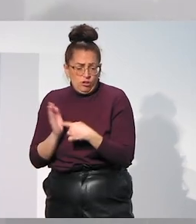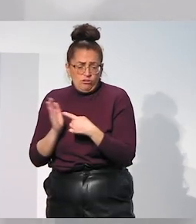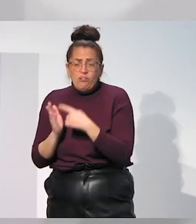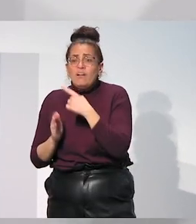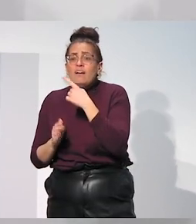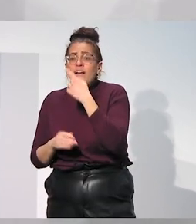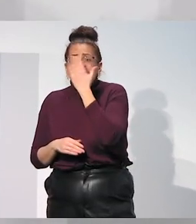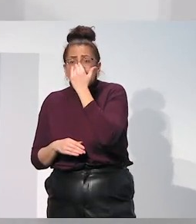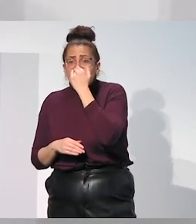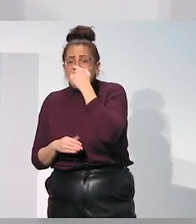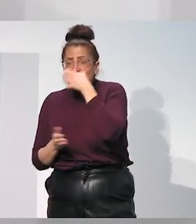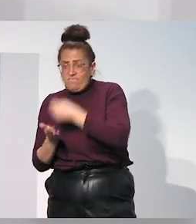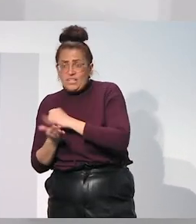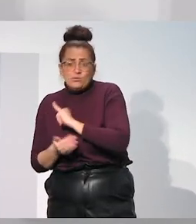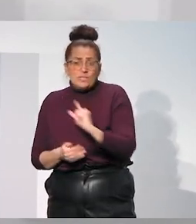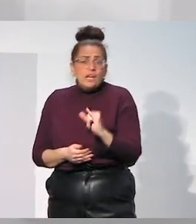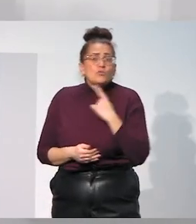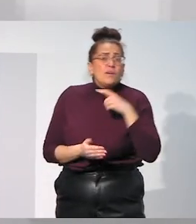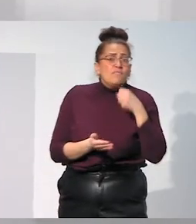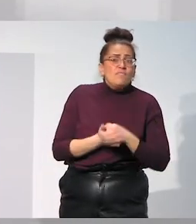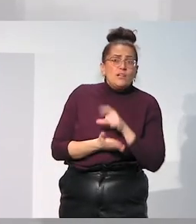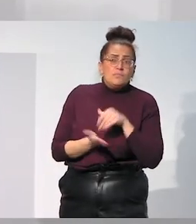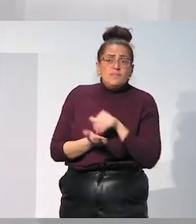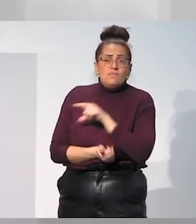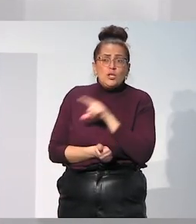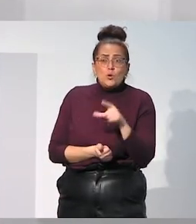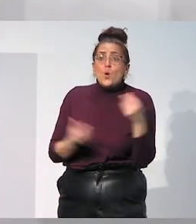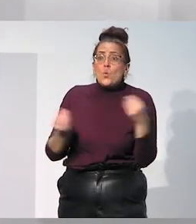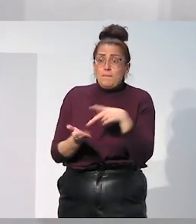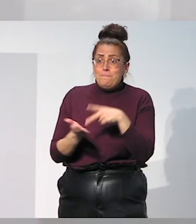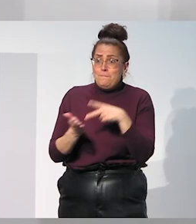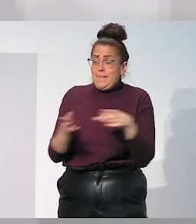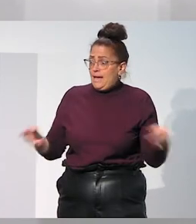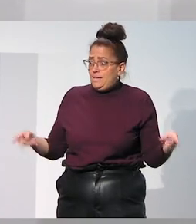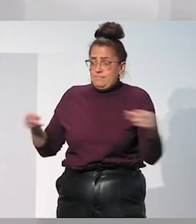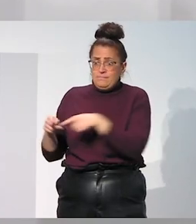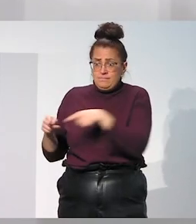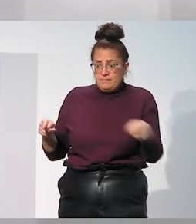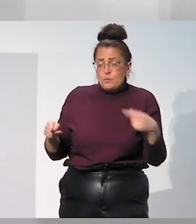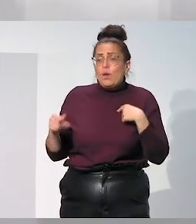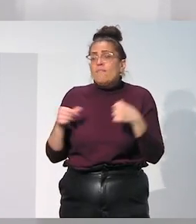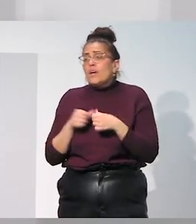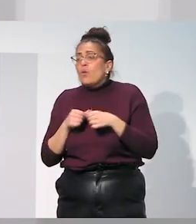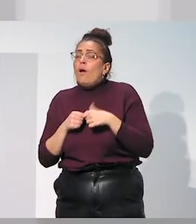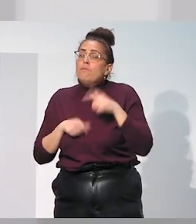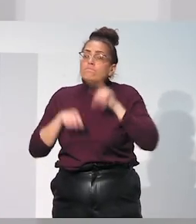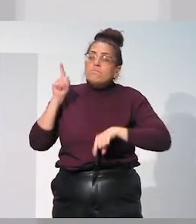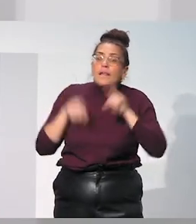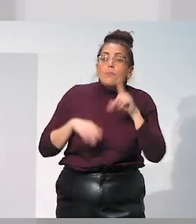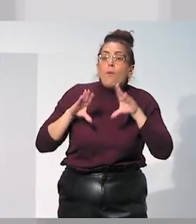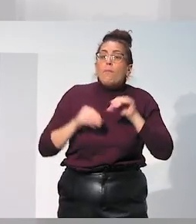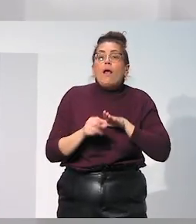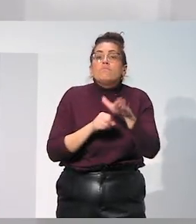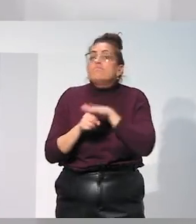juin 2022. Et exclusivement à Paris. Tous mes autres livres sont écrits tantôt à Paris, tantôt dans le Cantal, selon l'endroit où je me trouve.